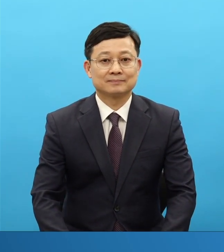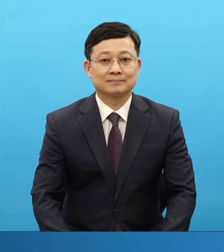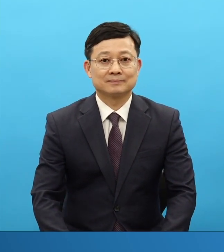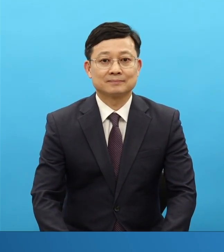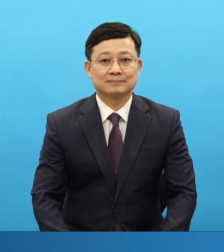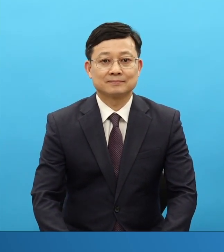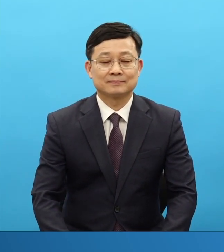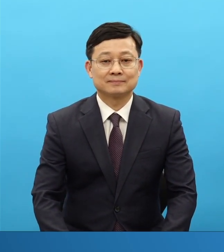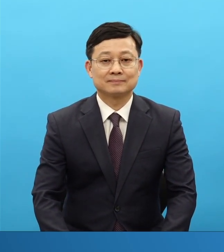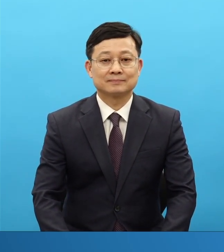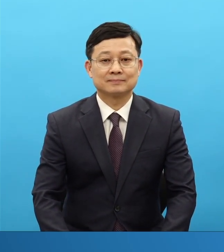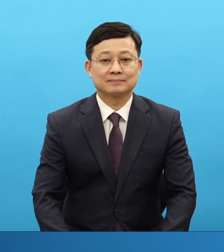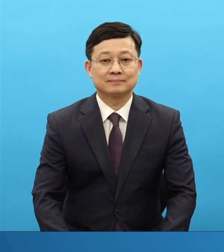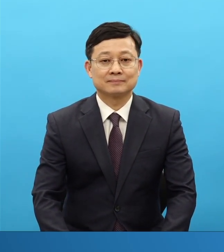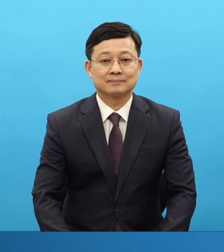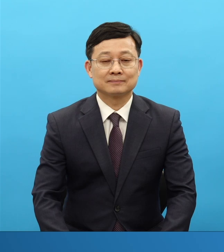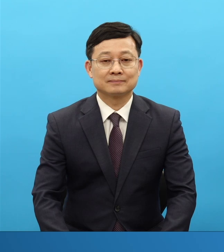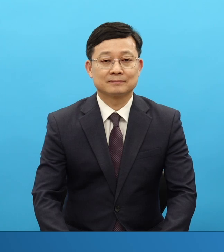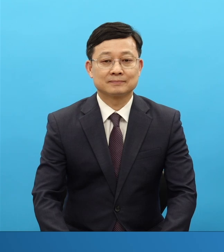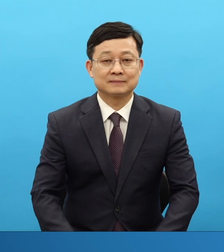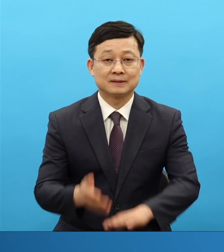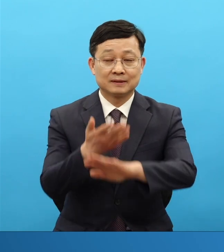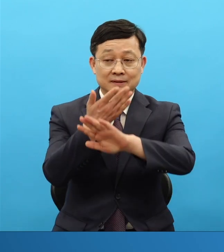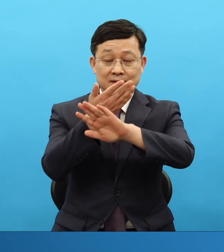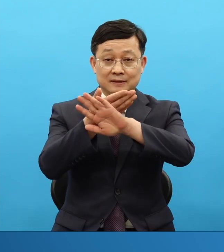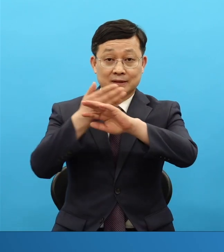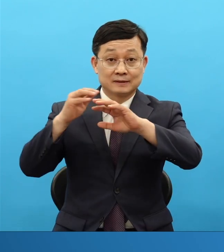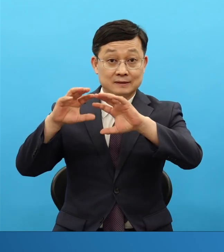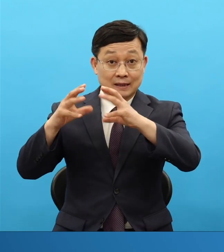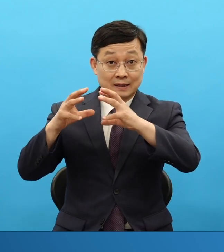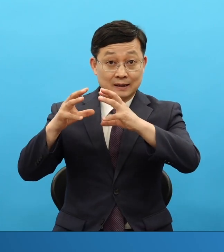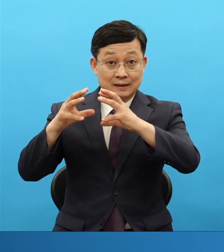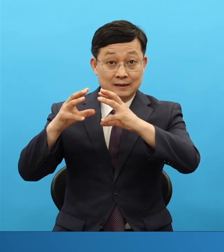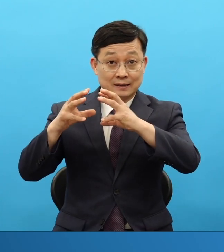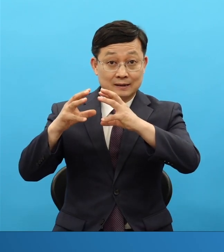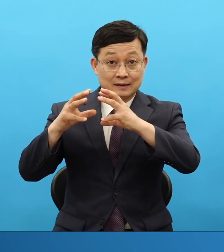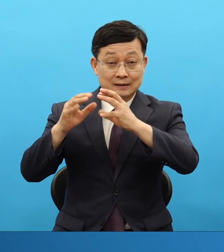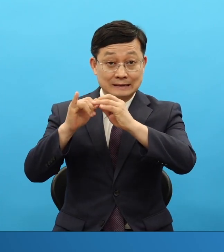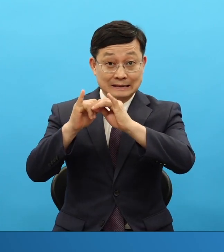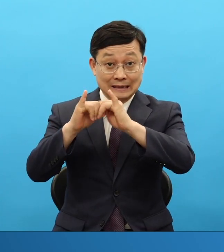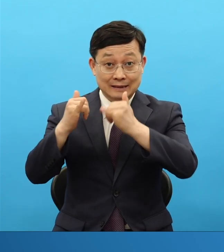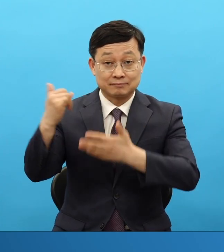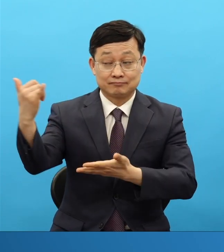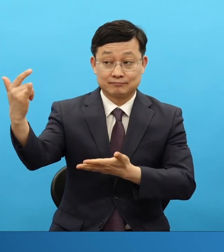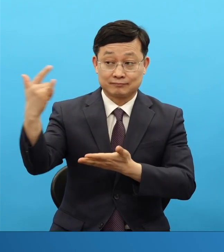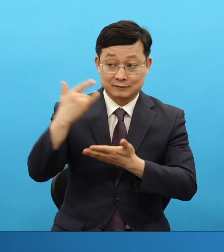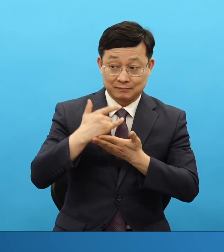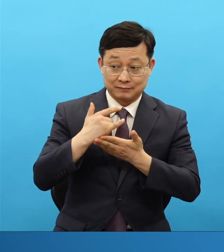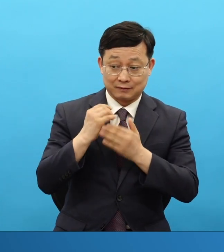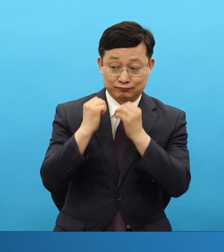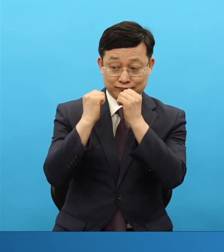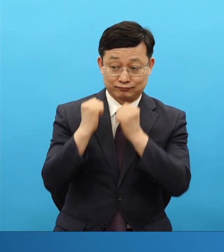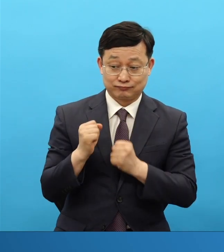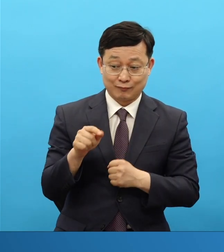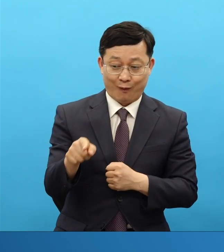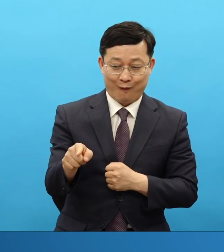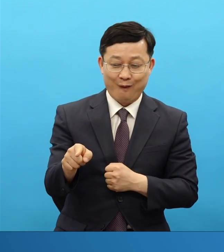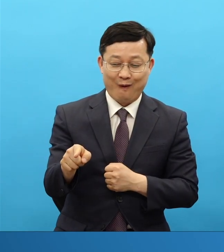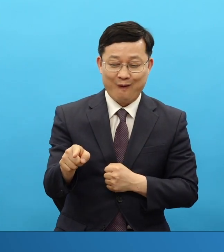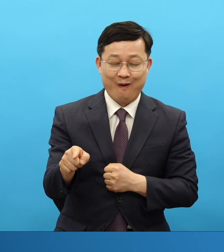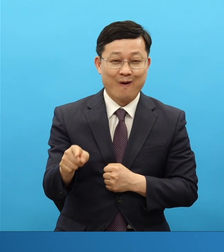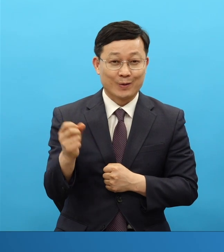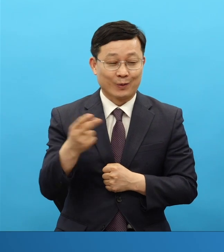외국에서도 지금 참석한 분들도 있습니다. And we have people here participating from overseas as well. 또 뭐 해외에서도 메시지 다